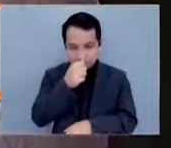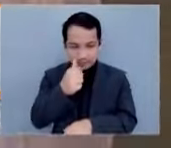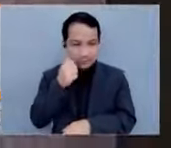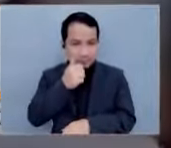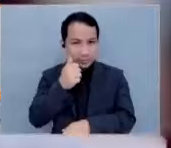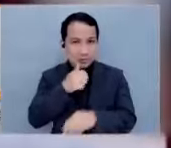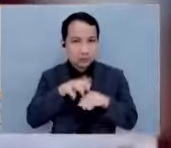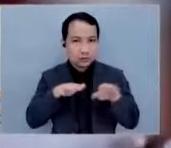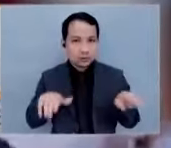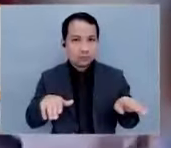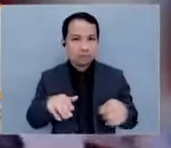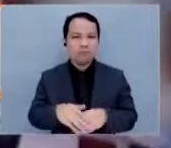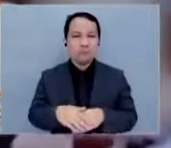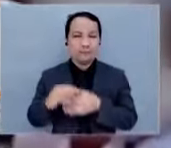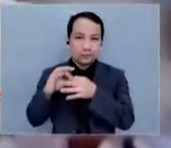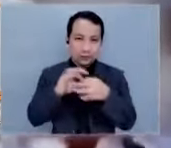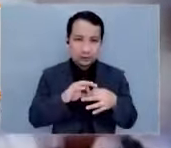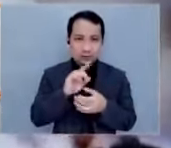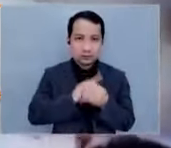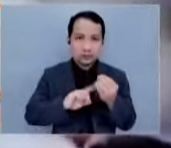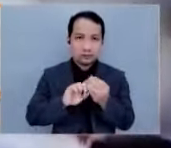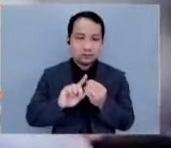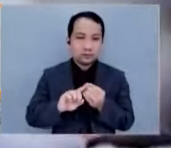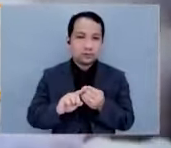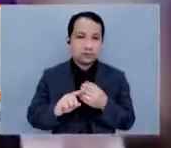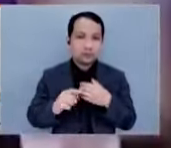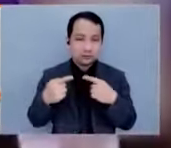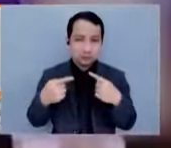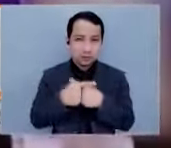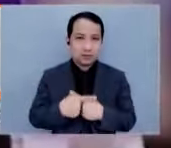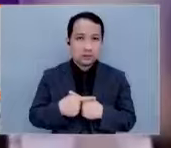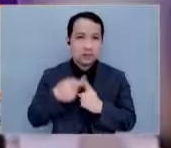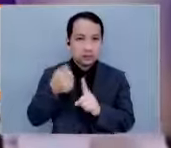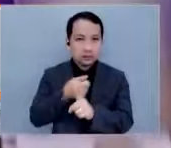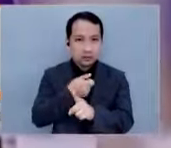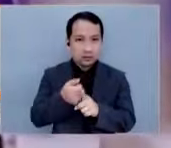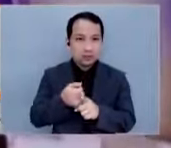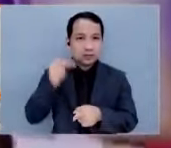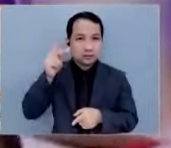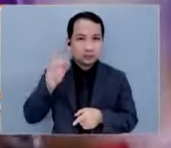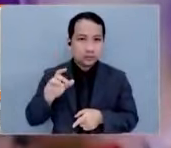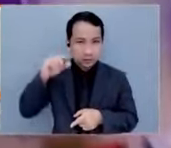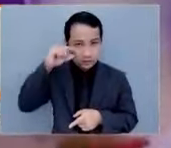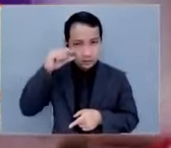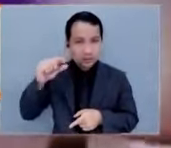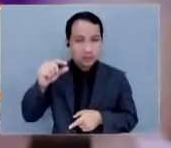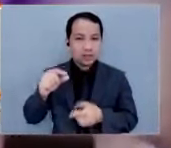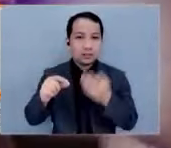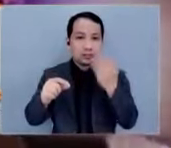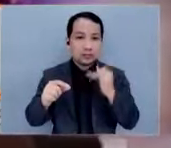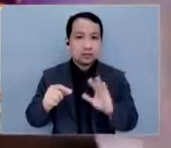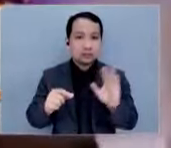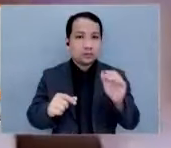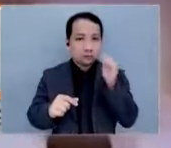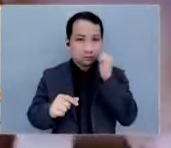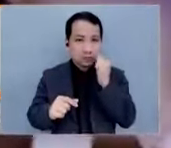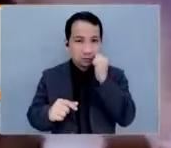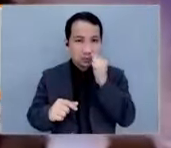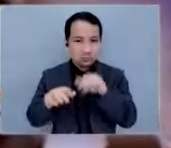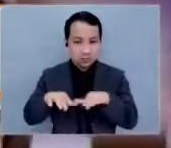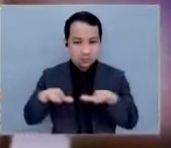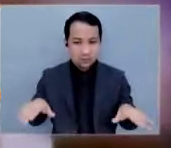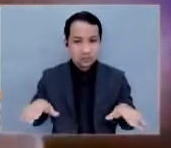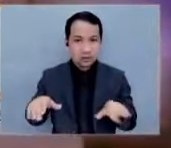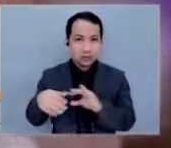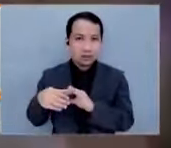Children. Kaugnay pa rin ito ng mga aligasyong pang-aabuso ni Pastor Apollo Kibuloy sa ilang babae at batang kasapi ng Kingdom